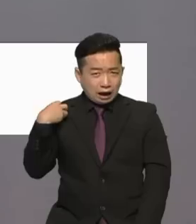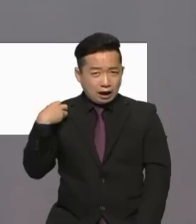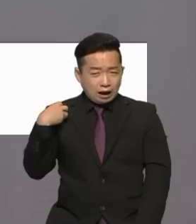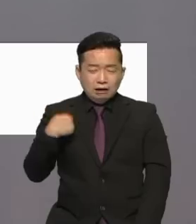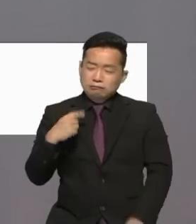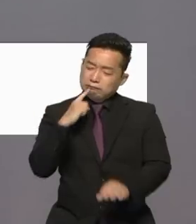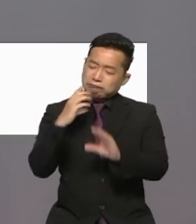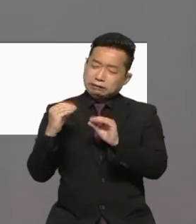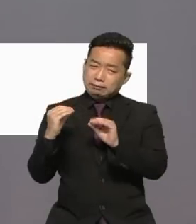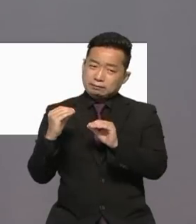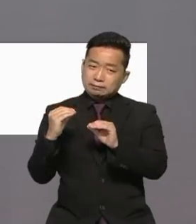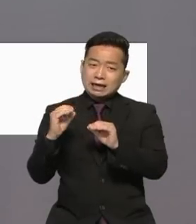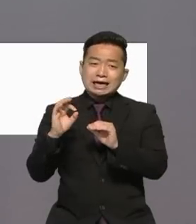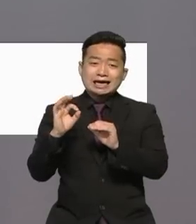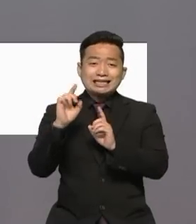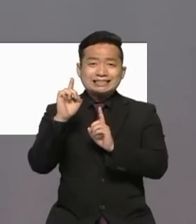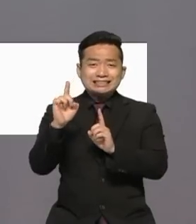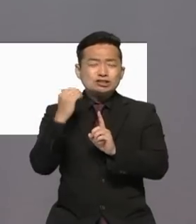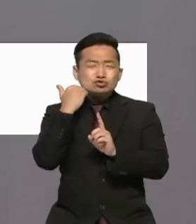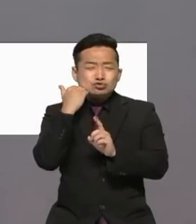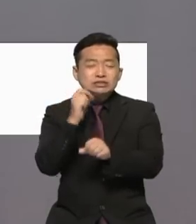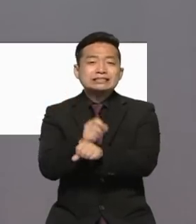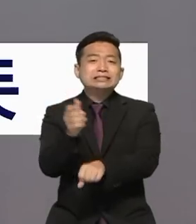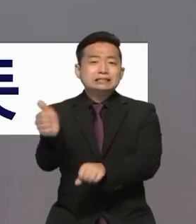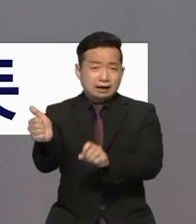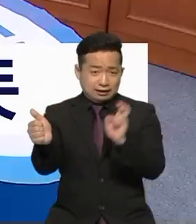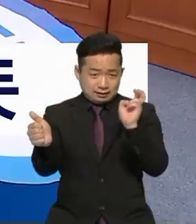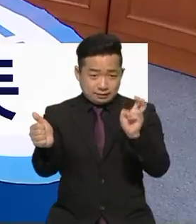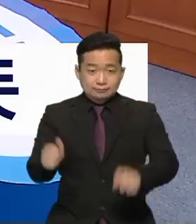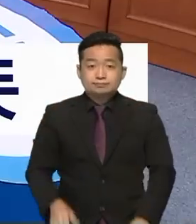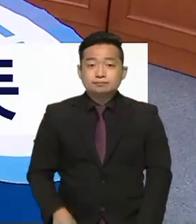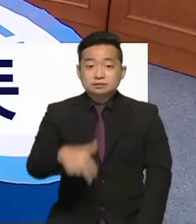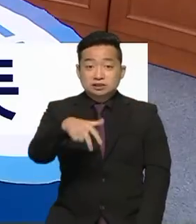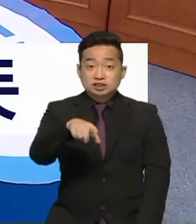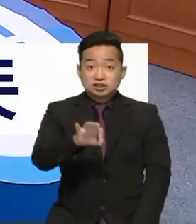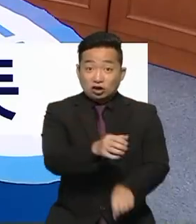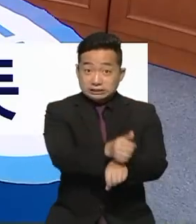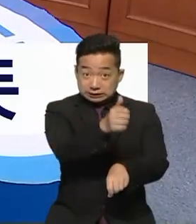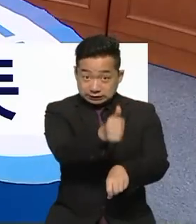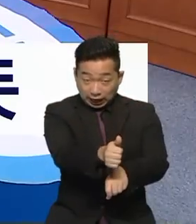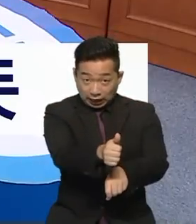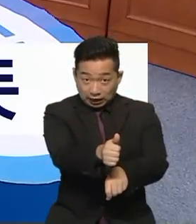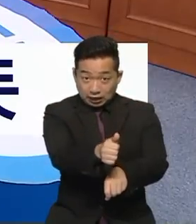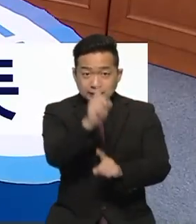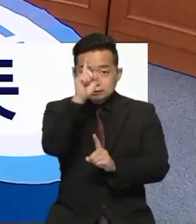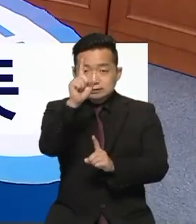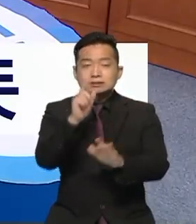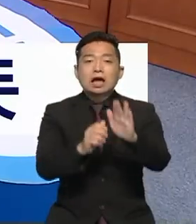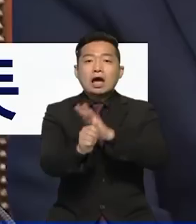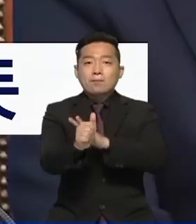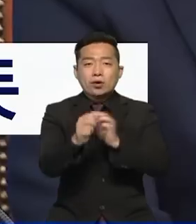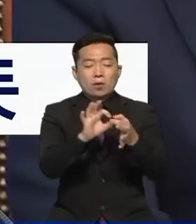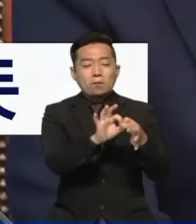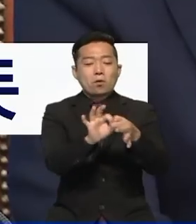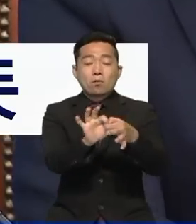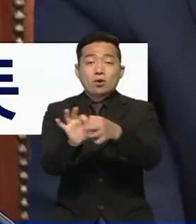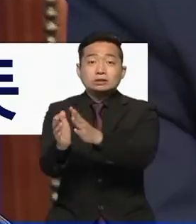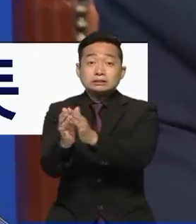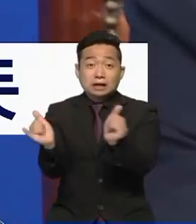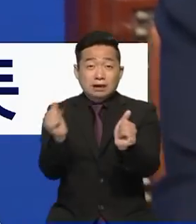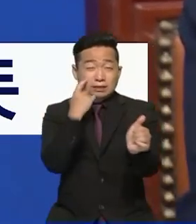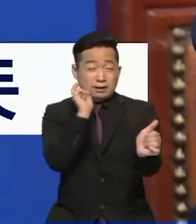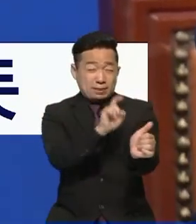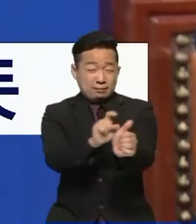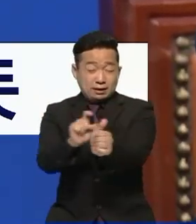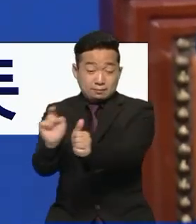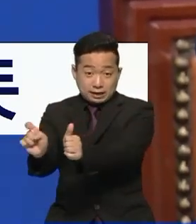담당하고 얘기했던 건 실장이었던 것 같은데요. 정진상 실장 등 이재명 대표의 측근들을 바로 겨냥함으로써 이